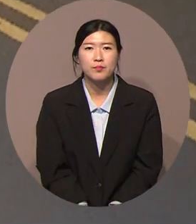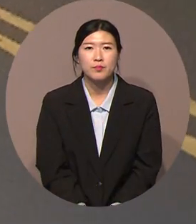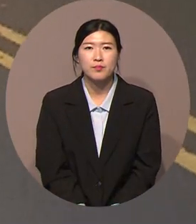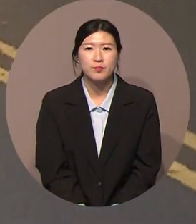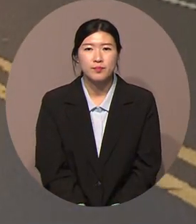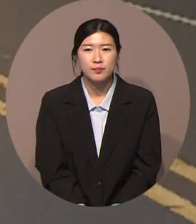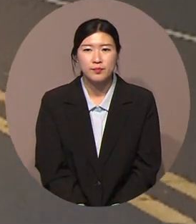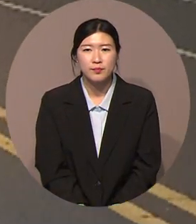있습니다